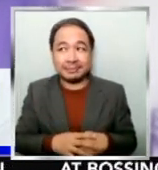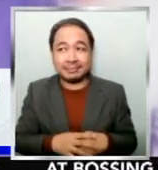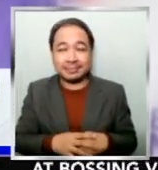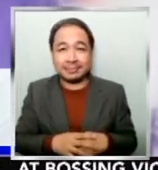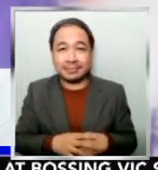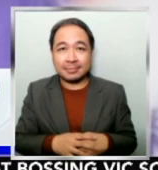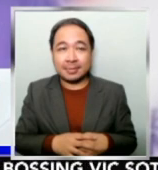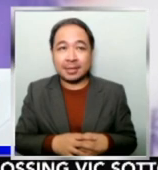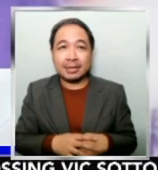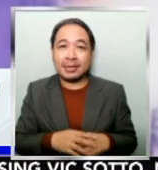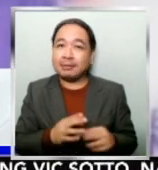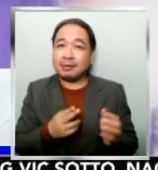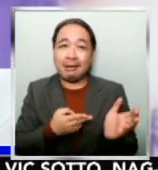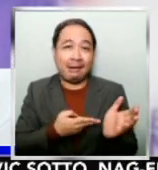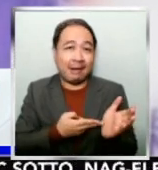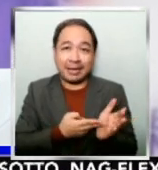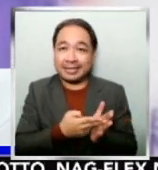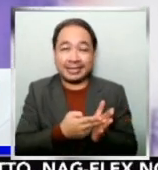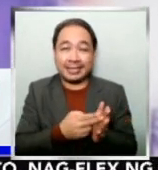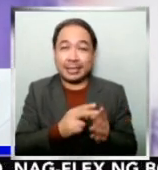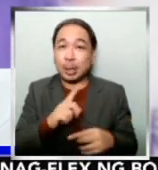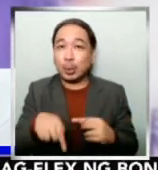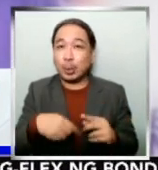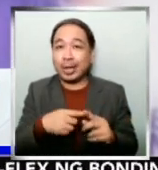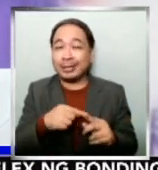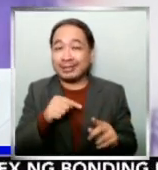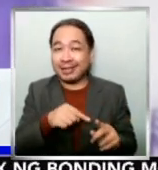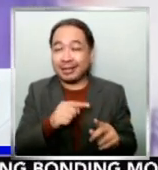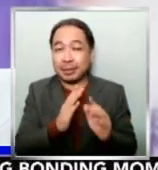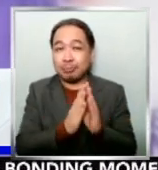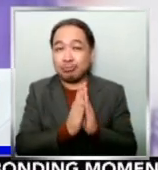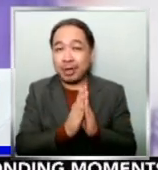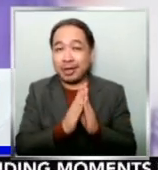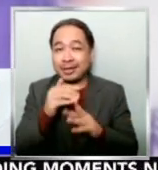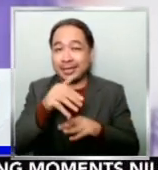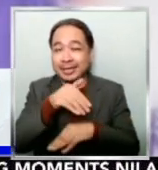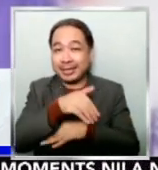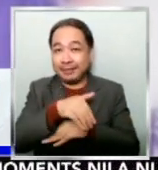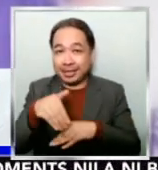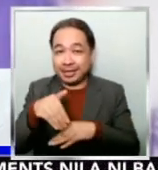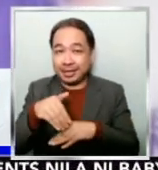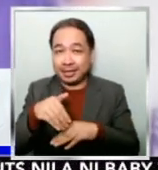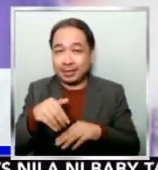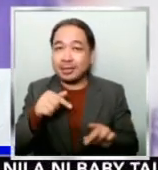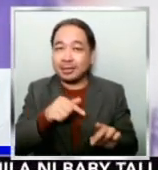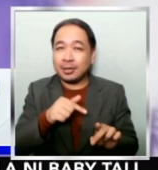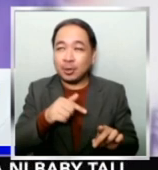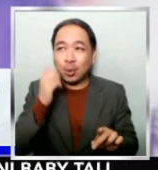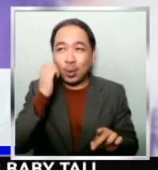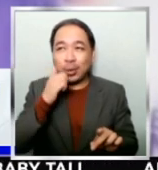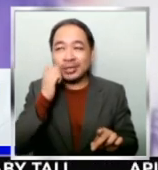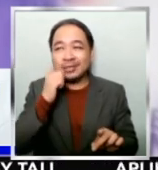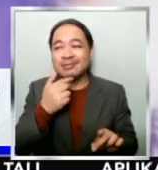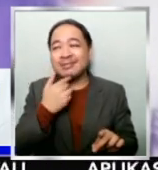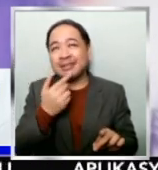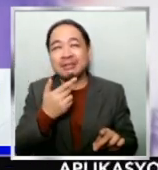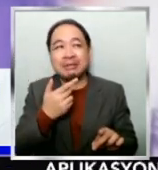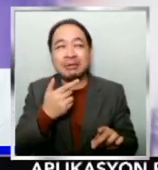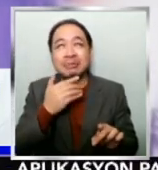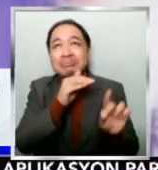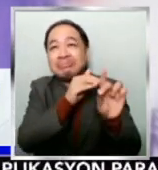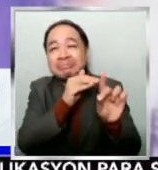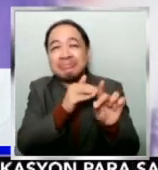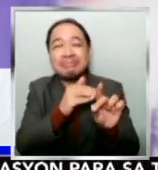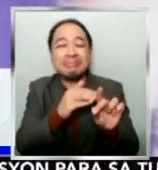Nelson, ito yung magdadasal sa gabi. Parating Papa Jesus niya, thank you for my